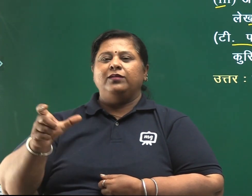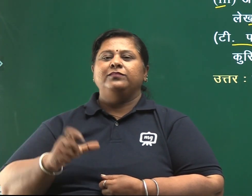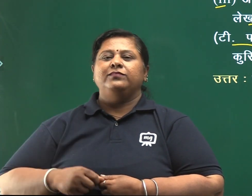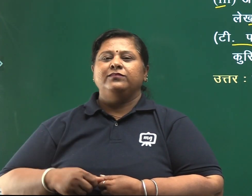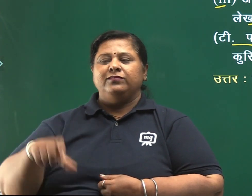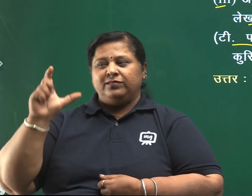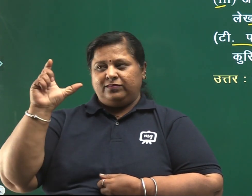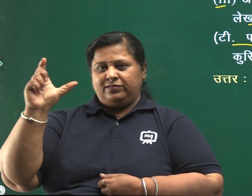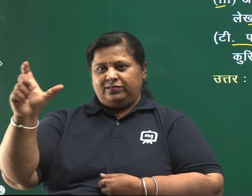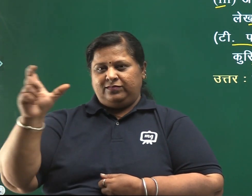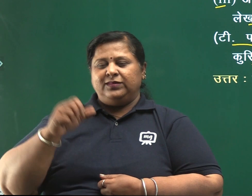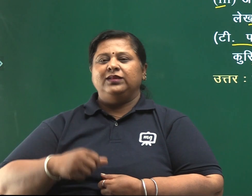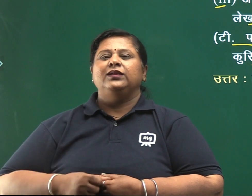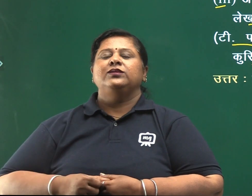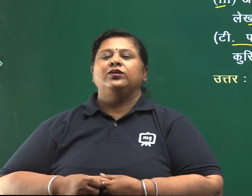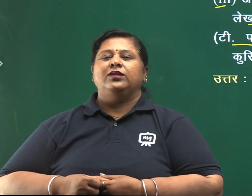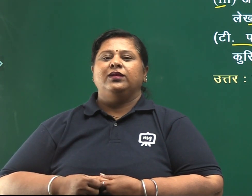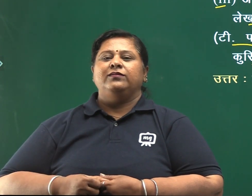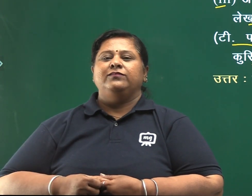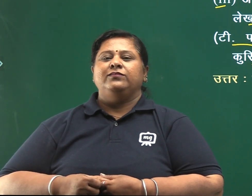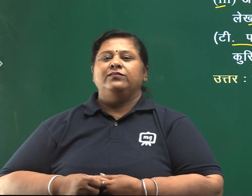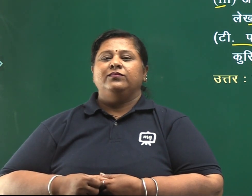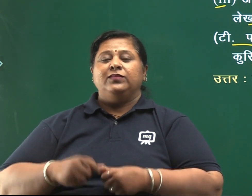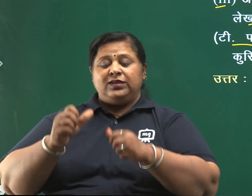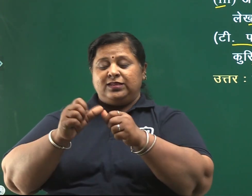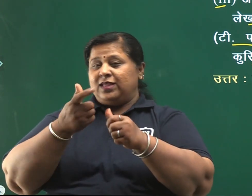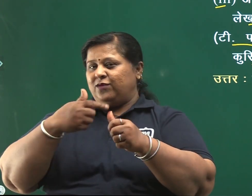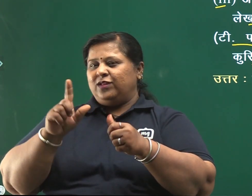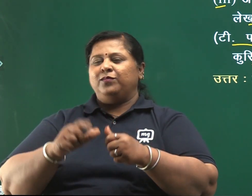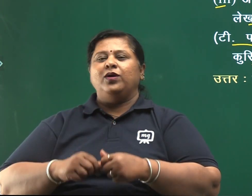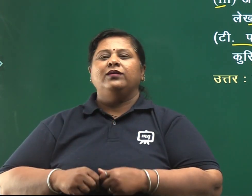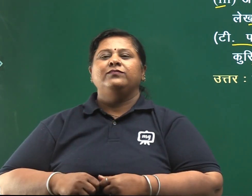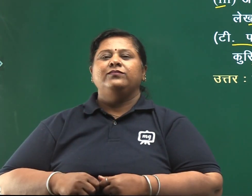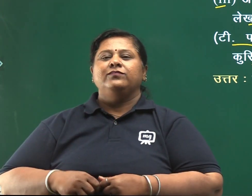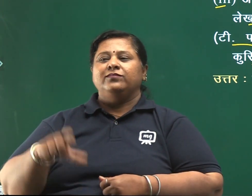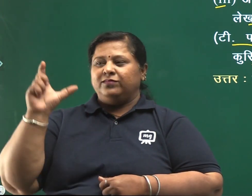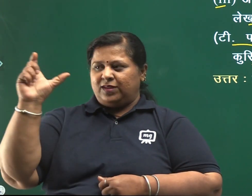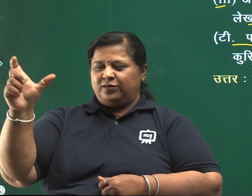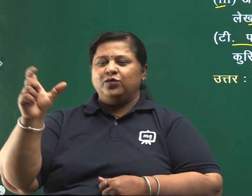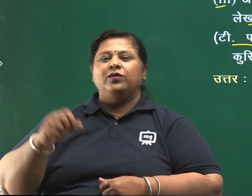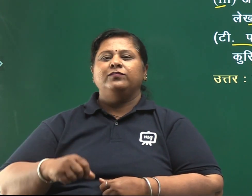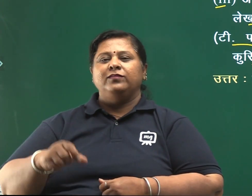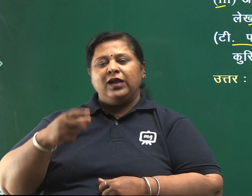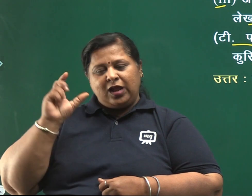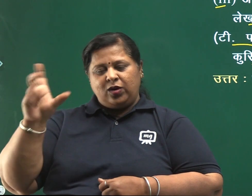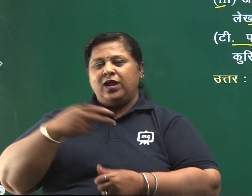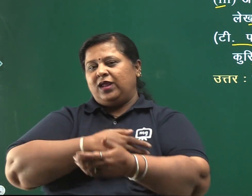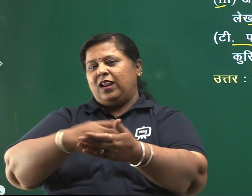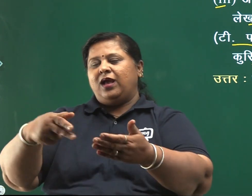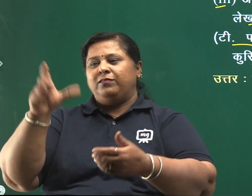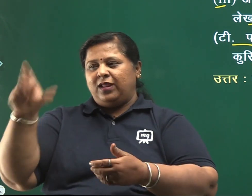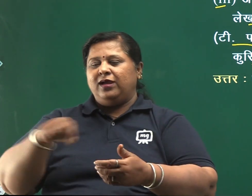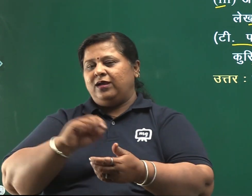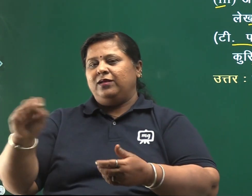विकल्प तेत्सुको कुरियानागी। हमारा सही विकल्प होगा तेत्सुको कुरियानागी।